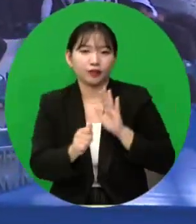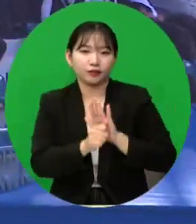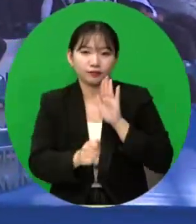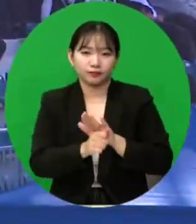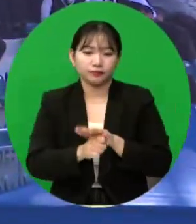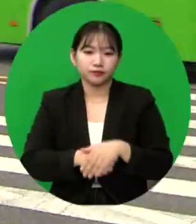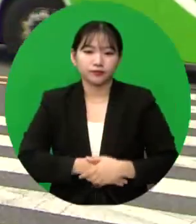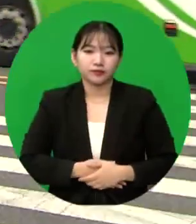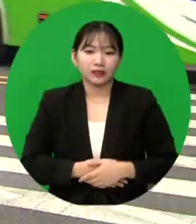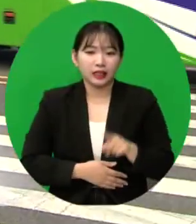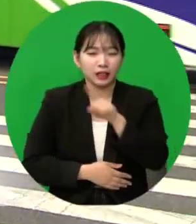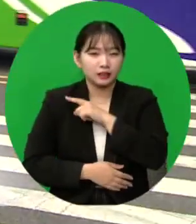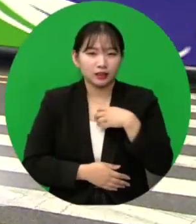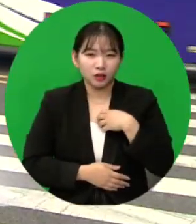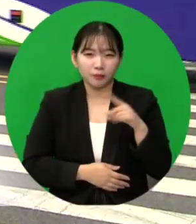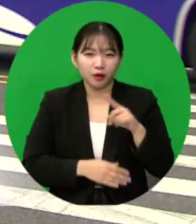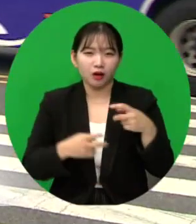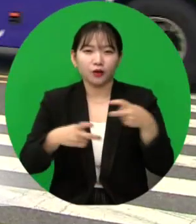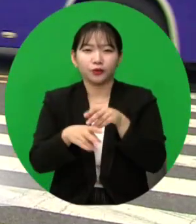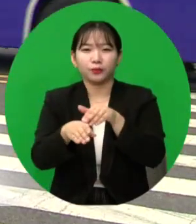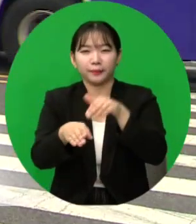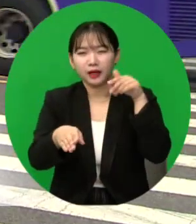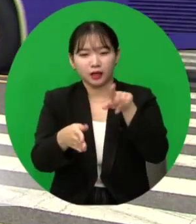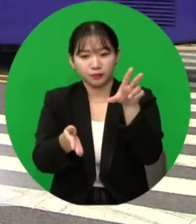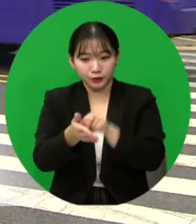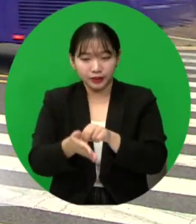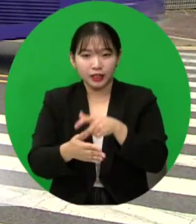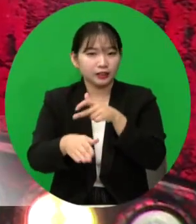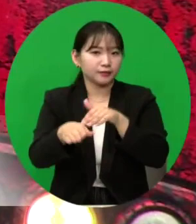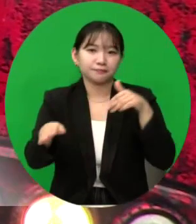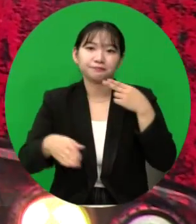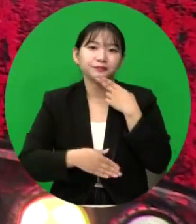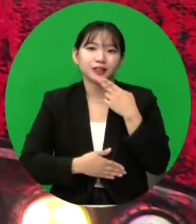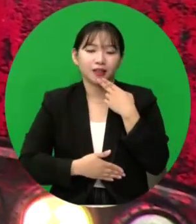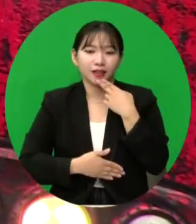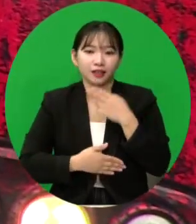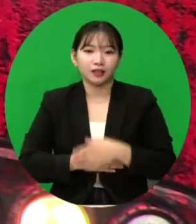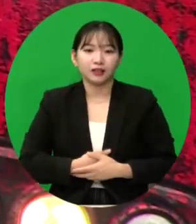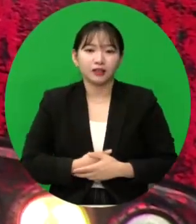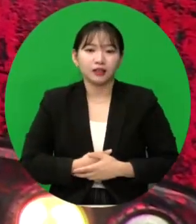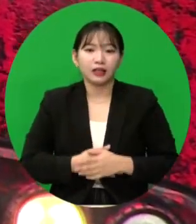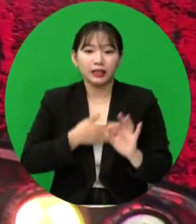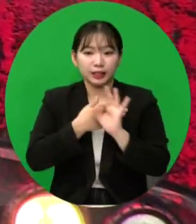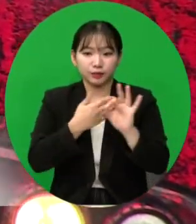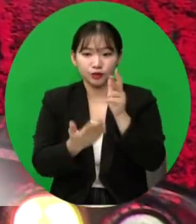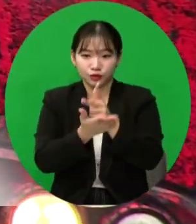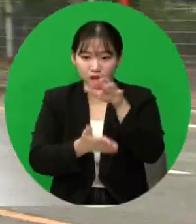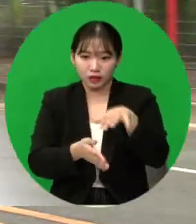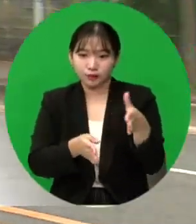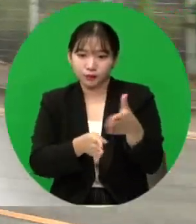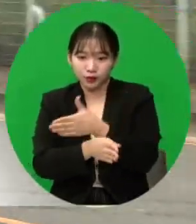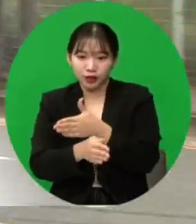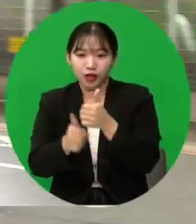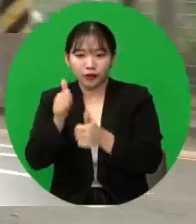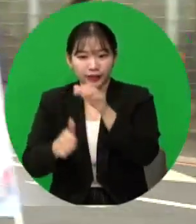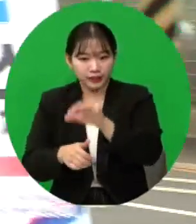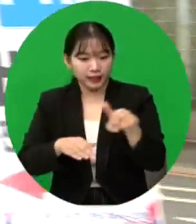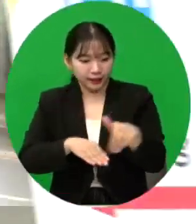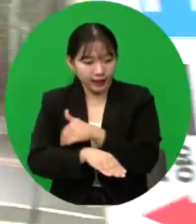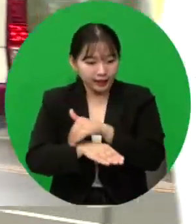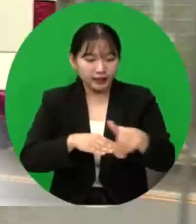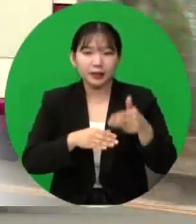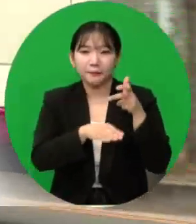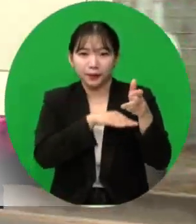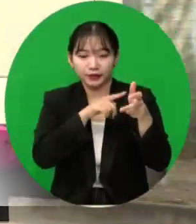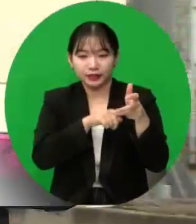챙겼습니다. 가장 우려됐던 교통 문제도 큰 정체가 없었습니다. 임시 주차장에서 주 경기장을 오가는